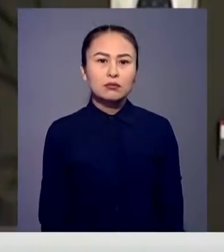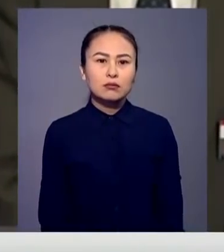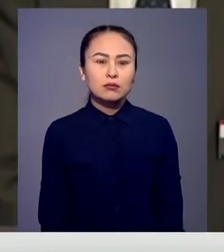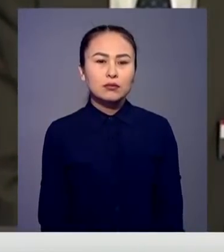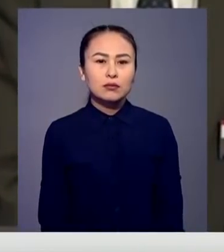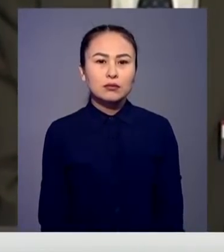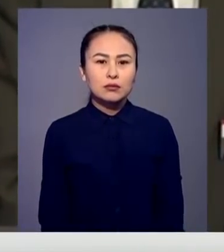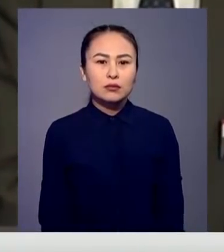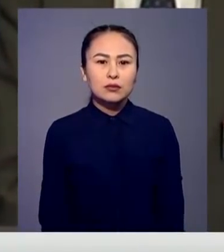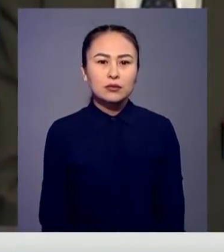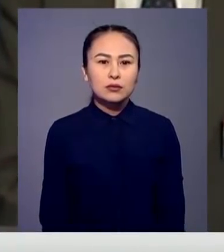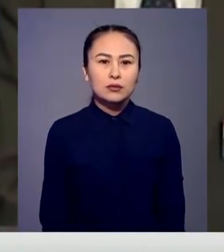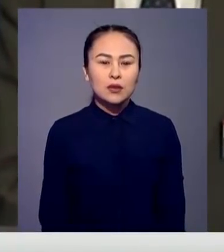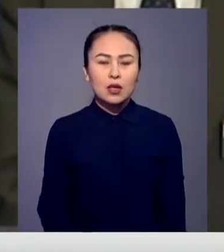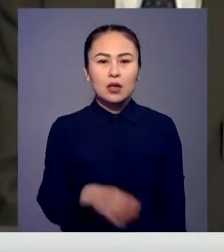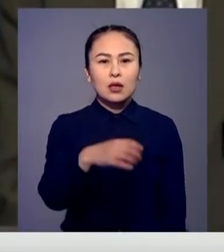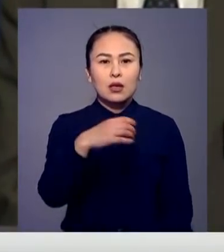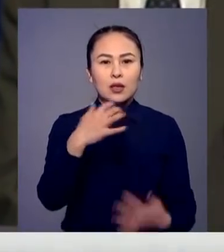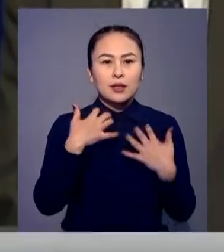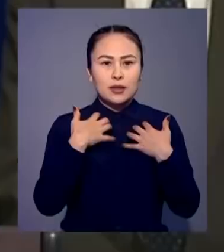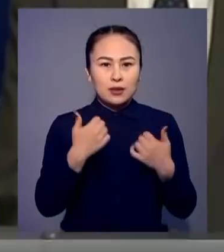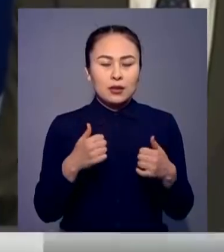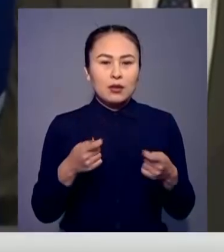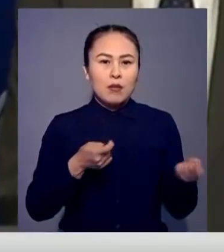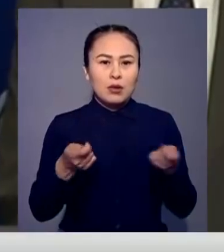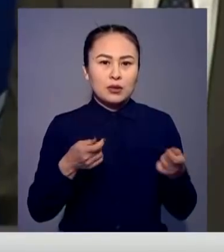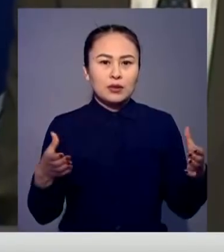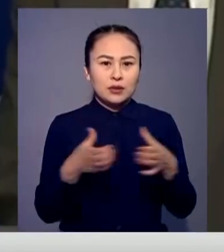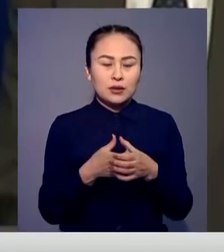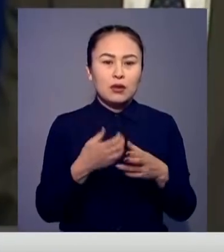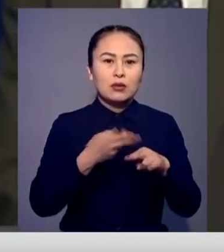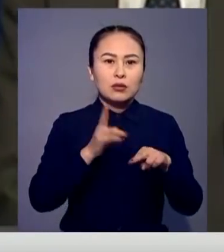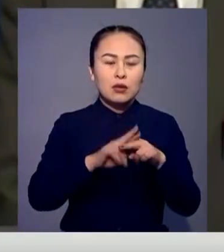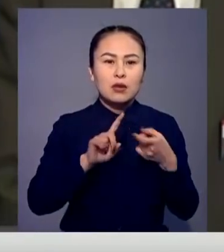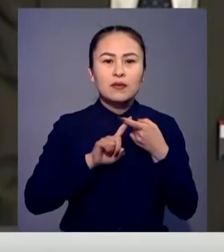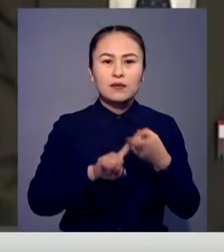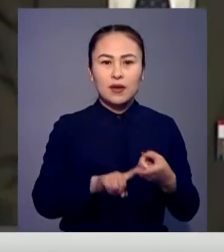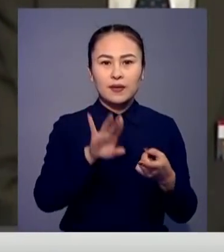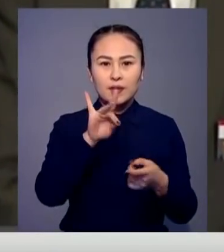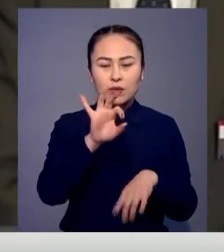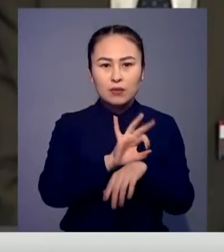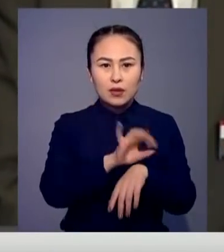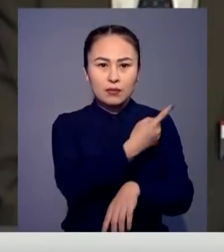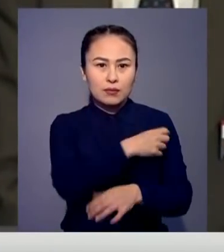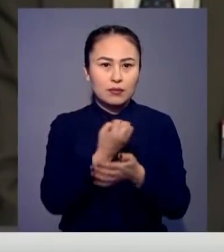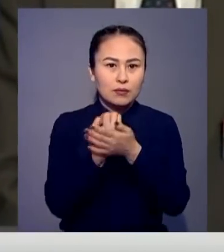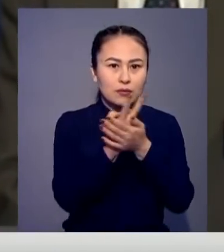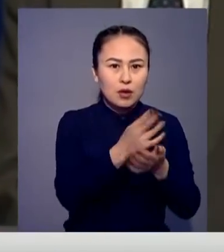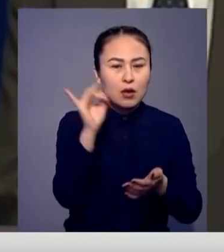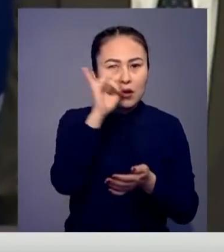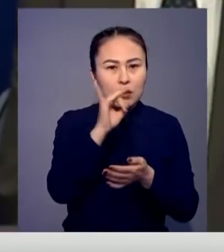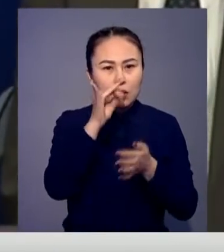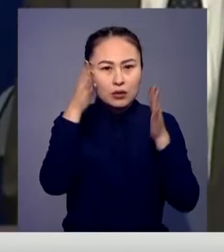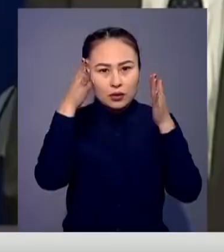Снохомиш денсаулық сақтау басқармасы вирусты жұқтырған науқастың ауруханаға жеткізілгенге дейінгі тарихын зерттей келе, оның 16